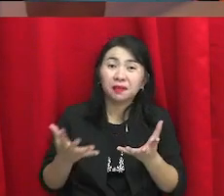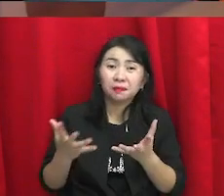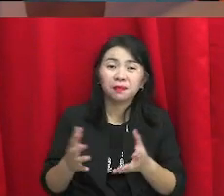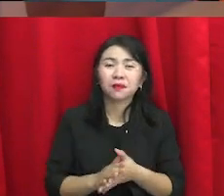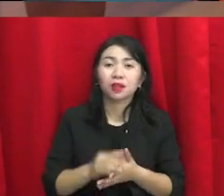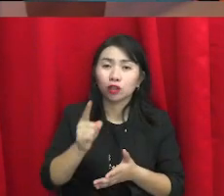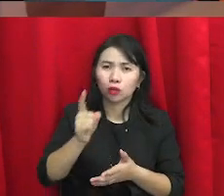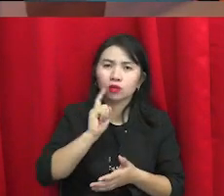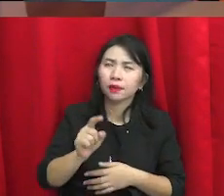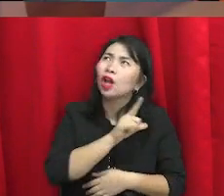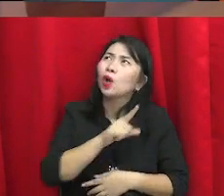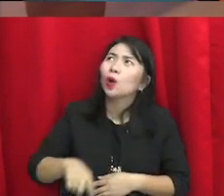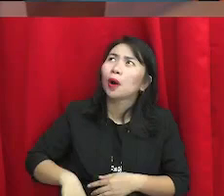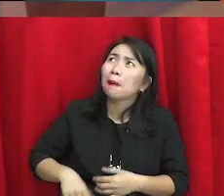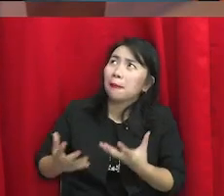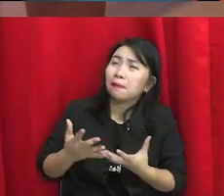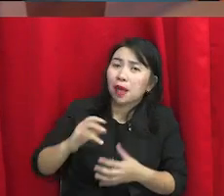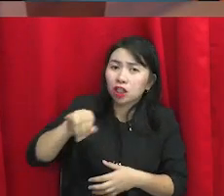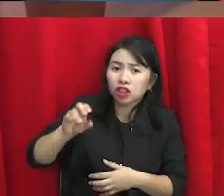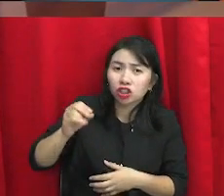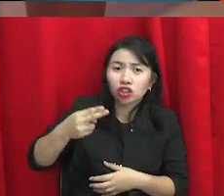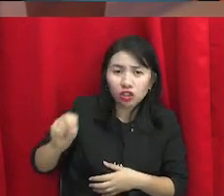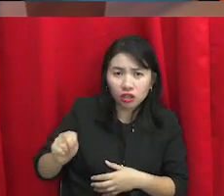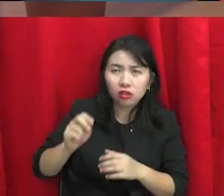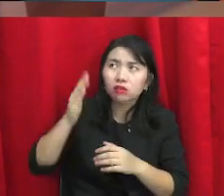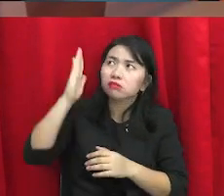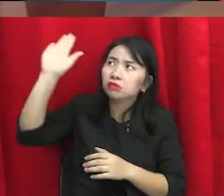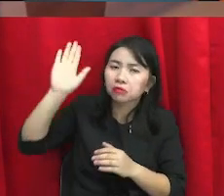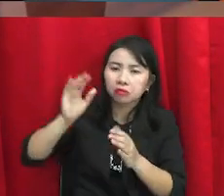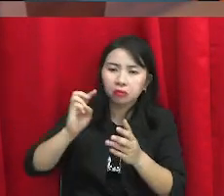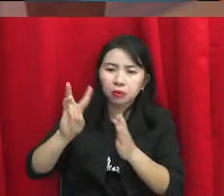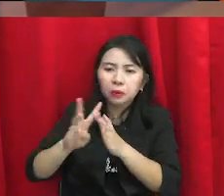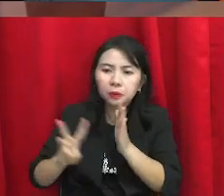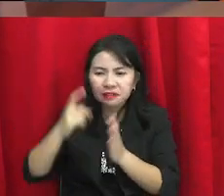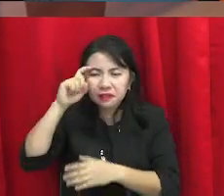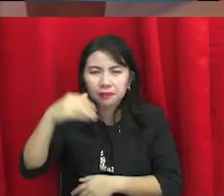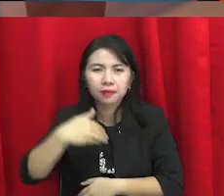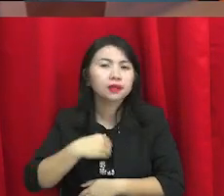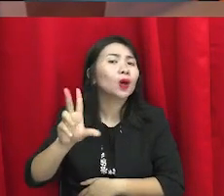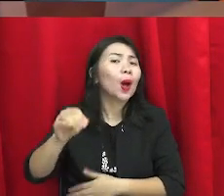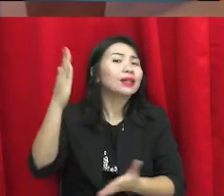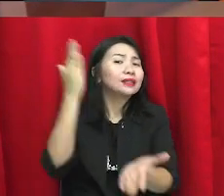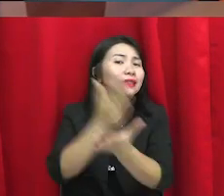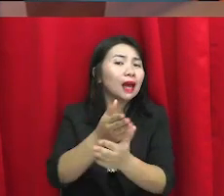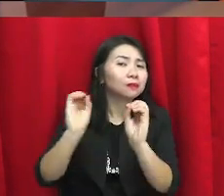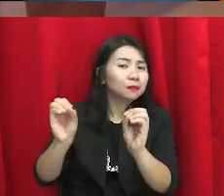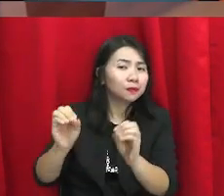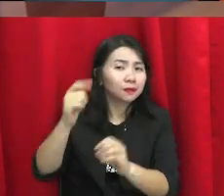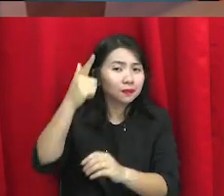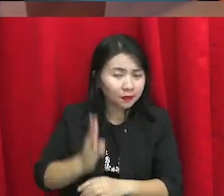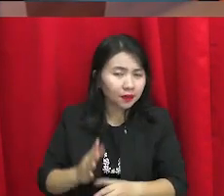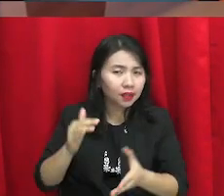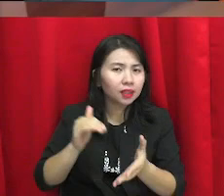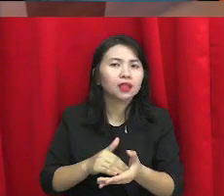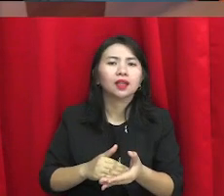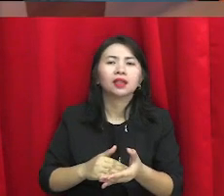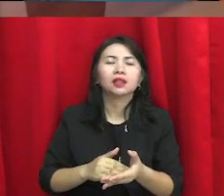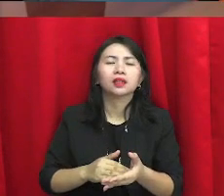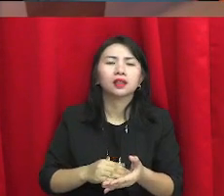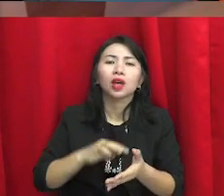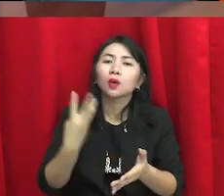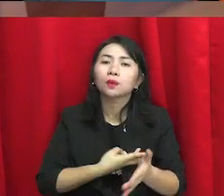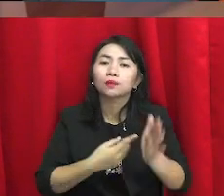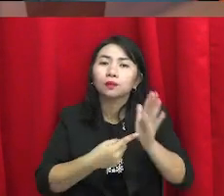sa akin. Huwag mo turuan ng Diyos. You see? Tandaan nyo, kaya ko sinasabi yan, pinapakita ko sa inyo kung